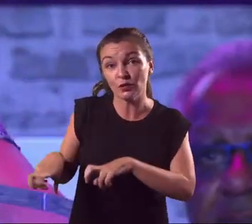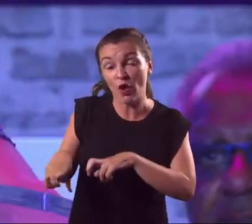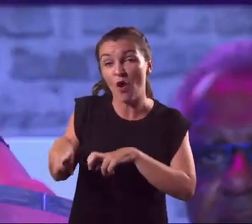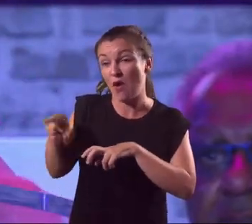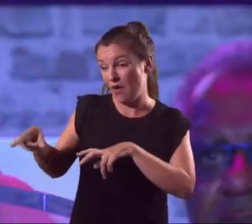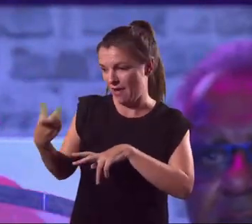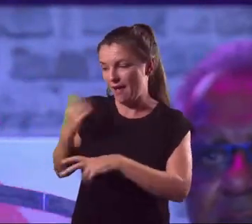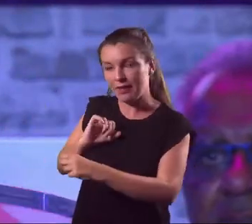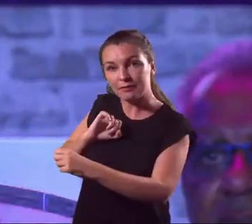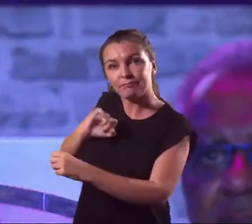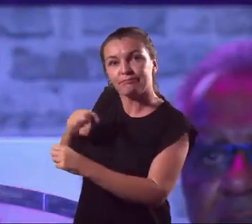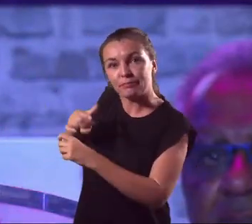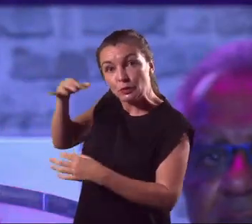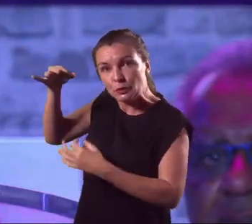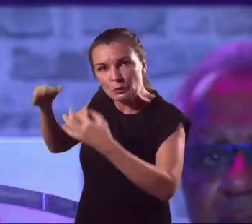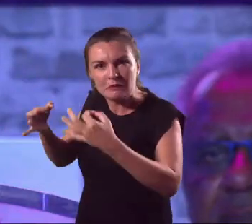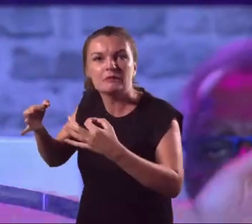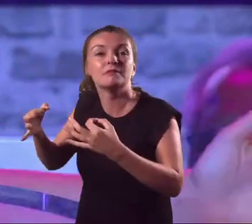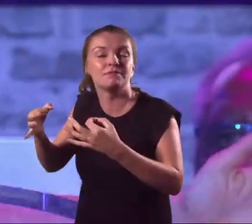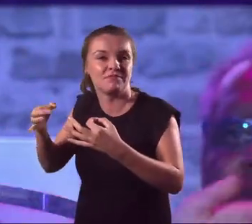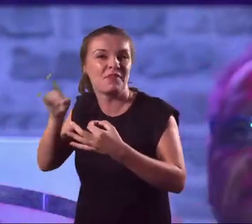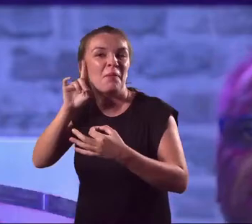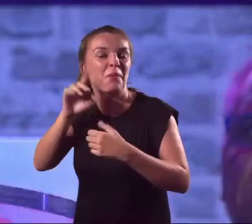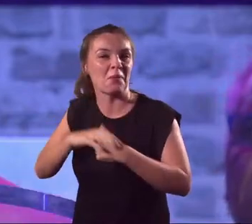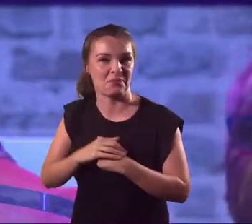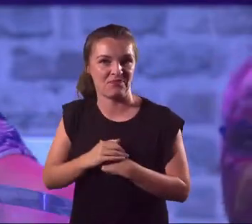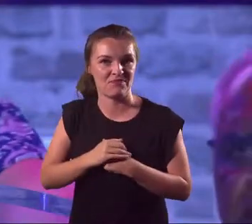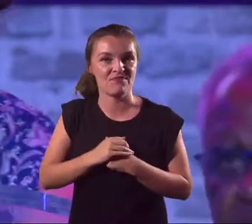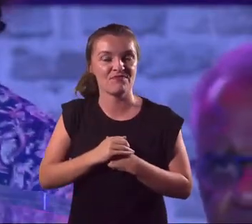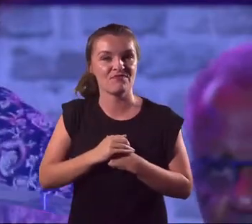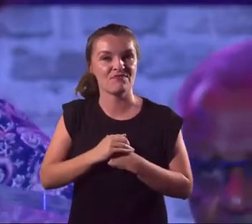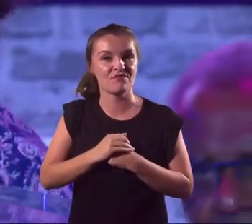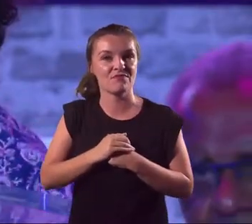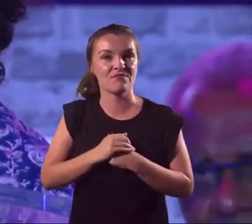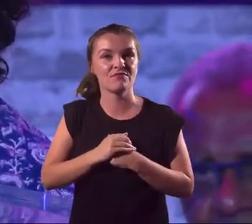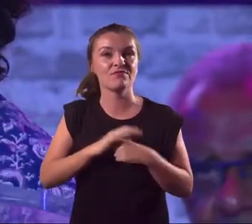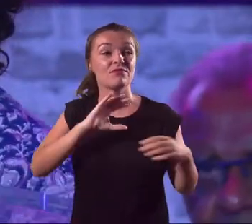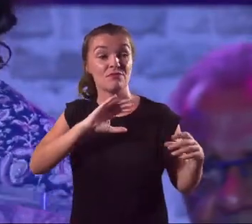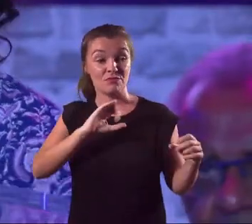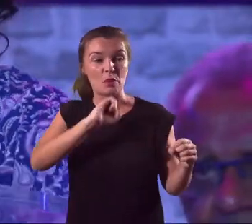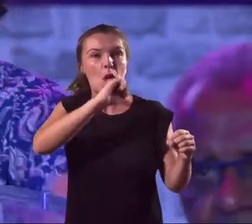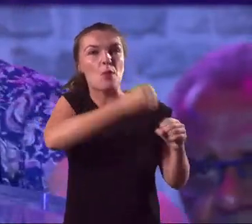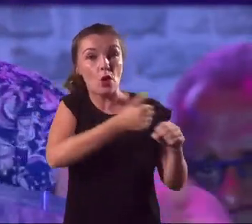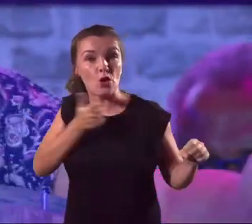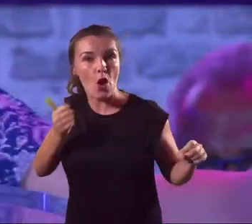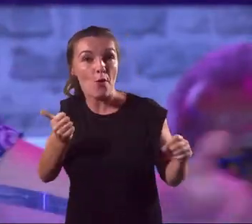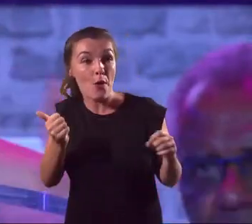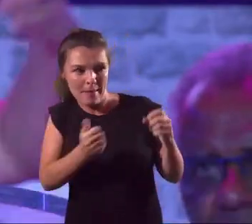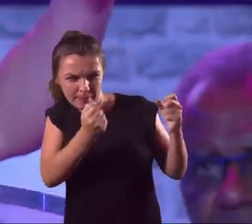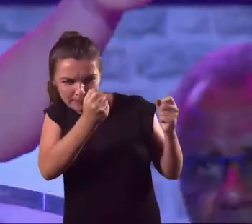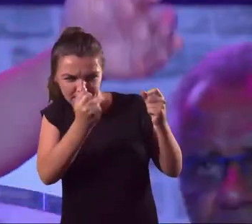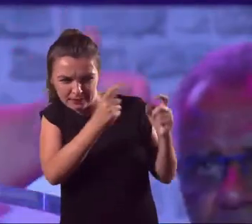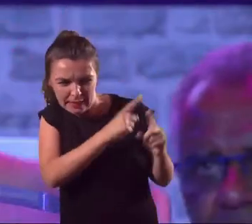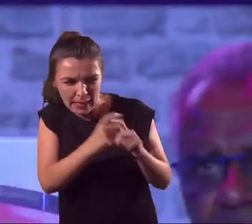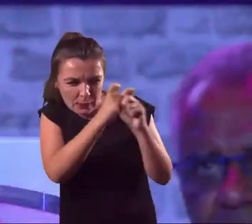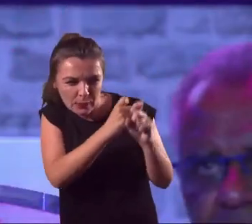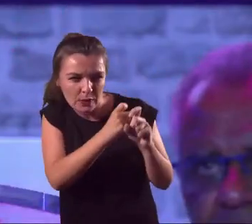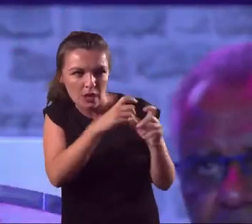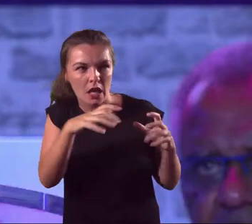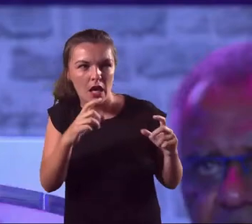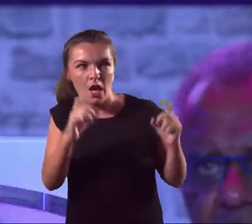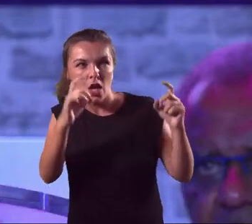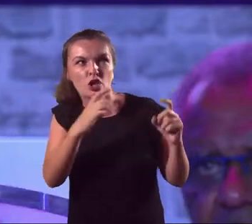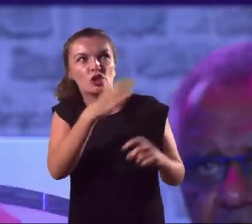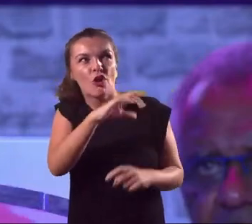Qui profite de sa situation, les planteurs nous ont dit qu'ils ont fait des petits calculs, augmenter à 120 euros la tonne de